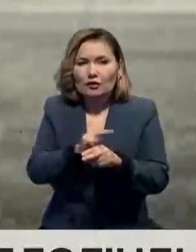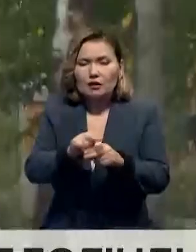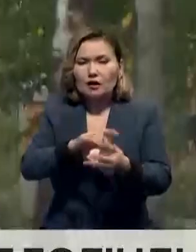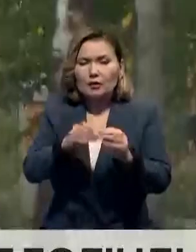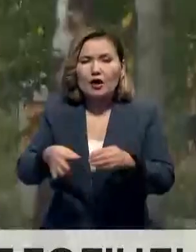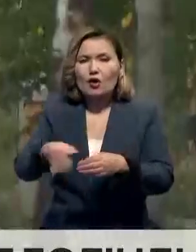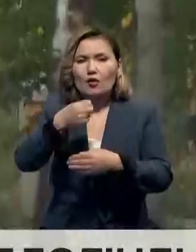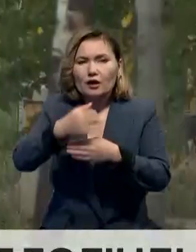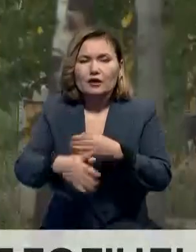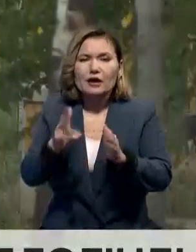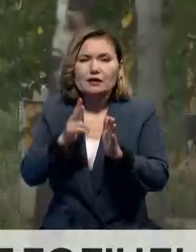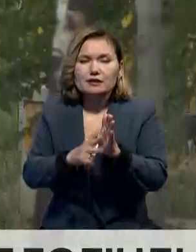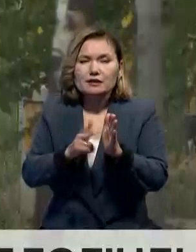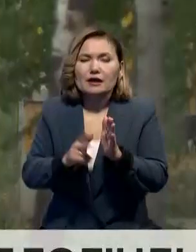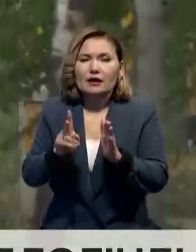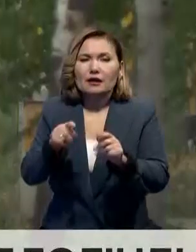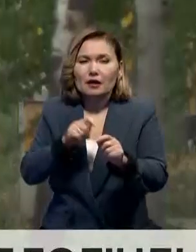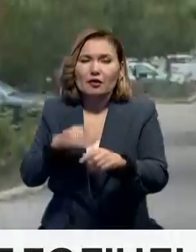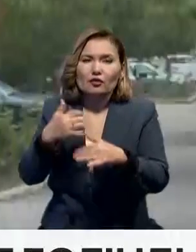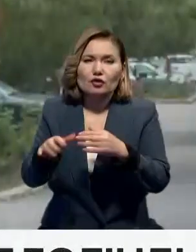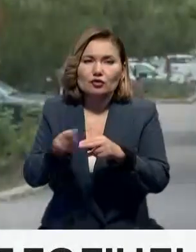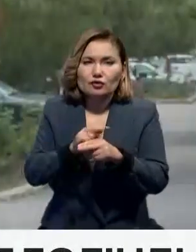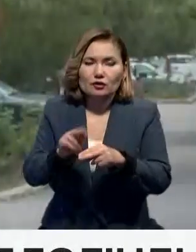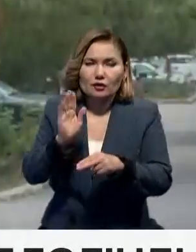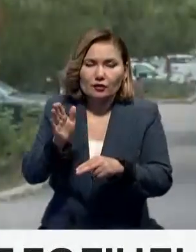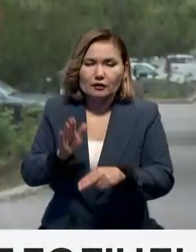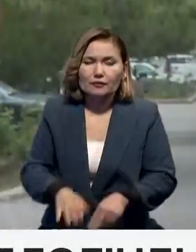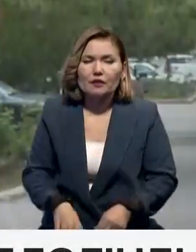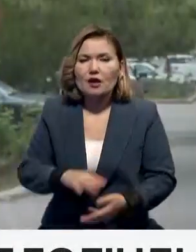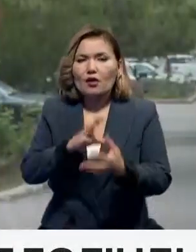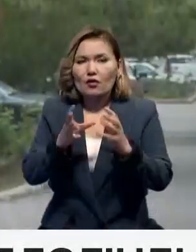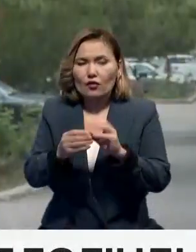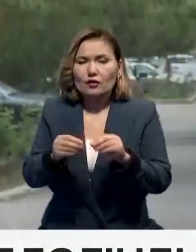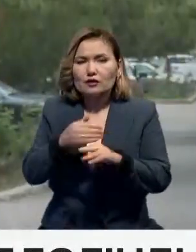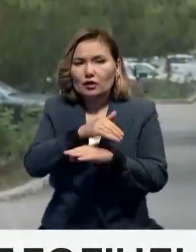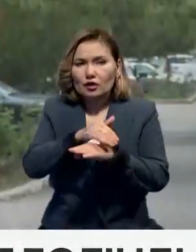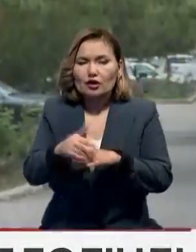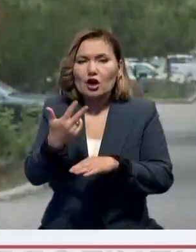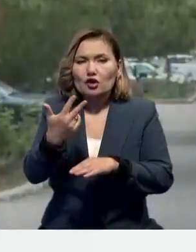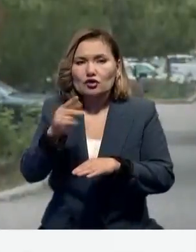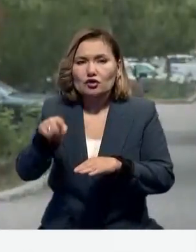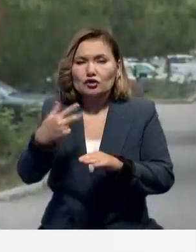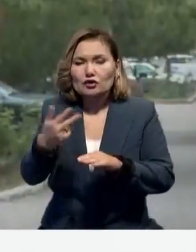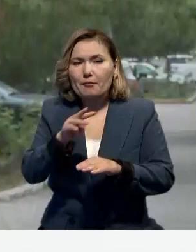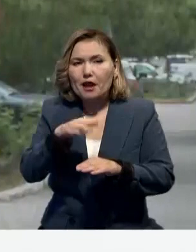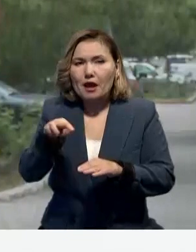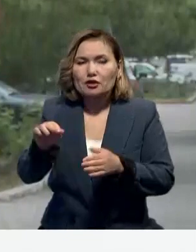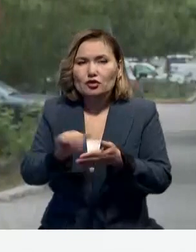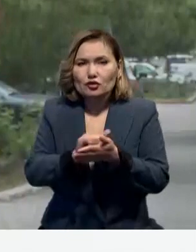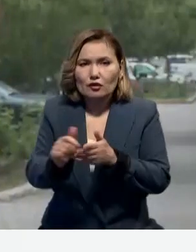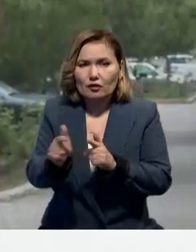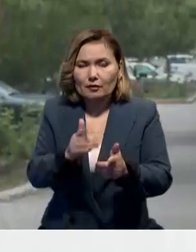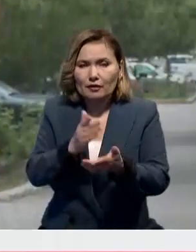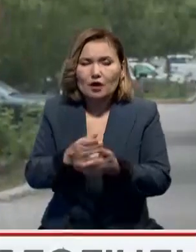облыс орталығында 80 шақырым жол орташа жөндеуден өтеді. Бұрыл АБВ массивіне 3-3 миллиардқа жоба бар. Соның бастауына